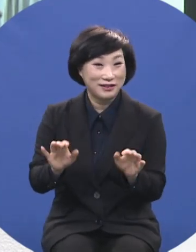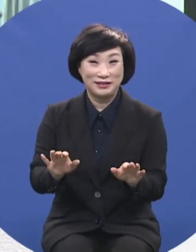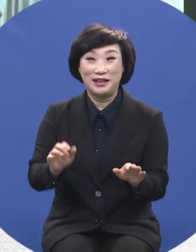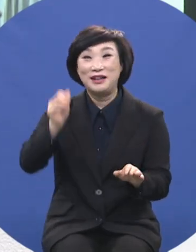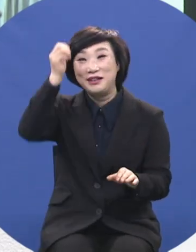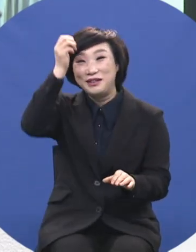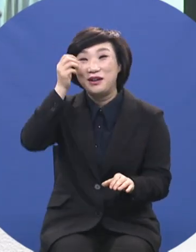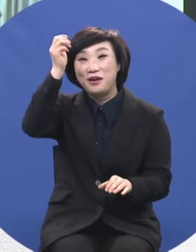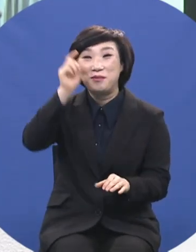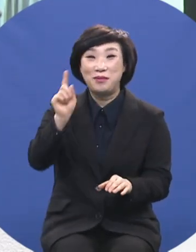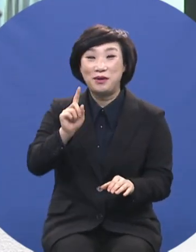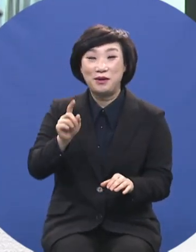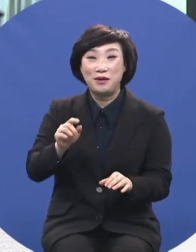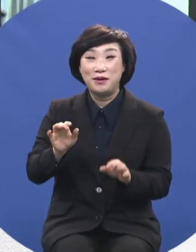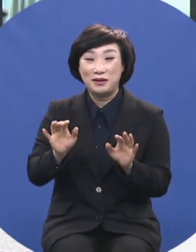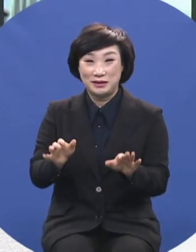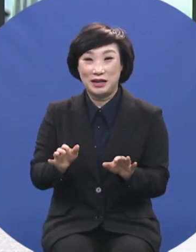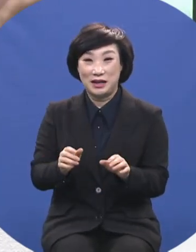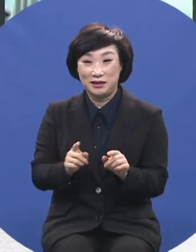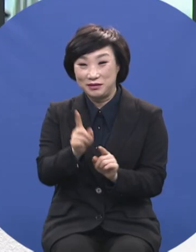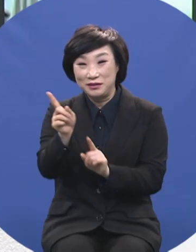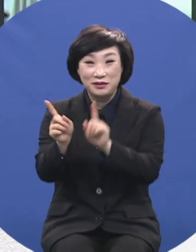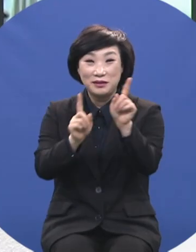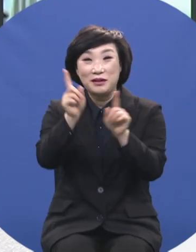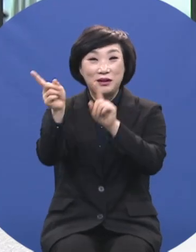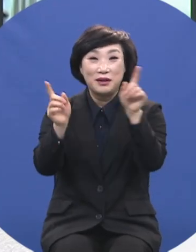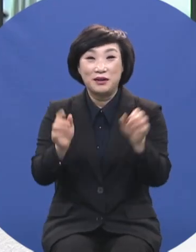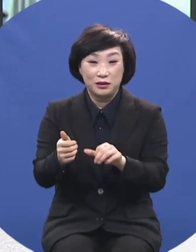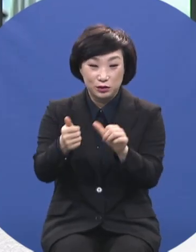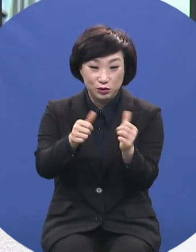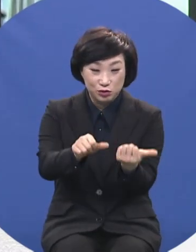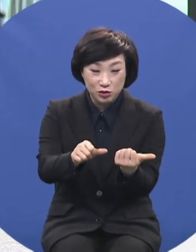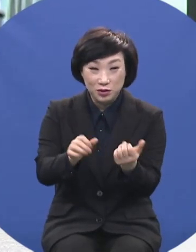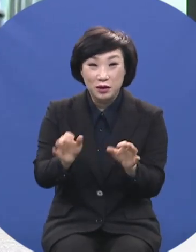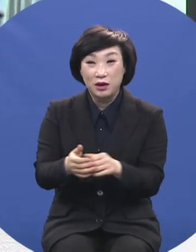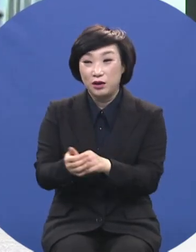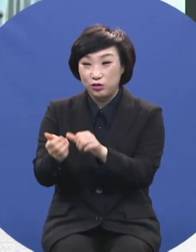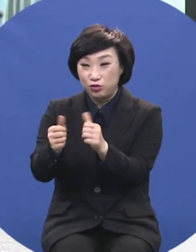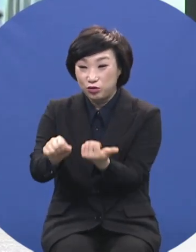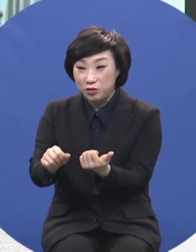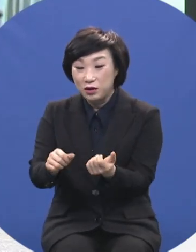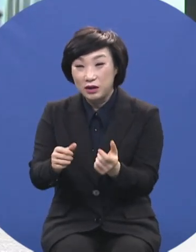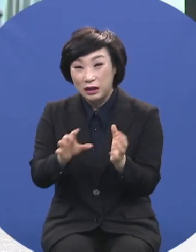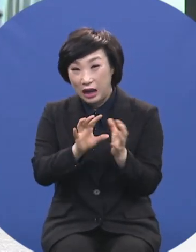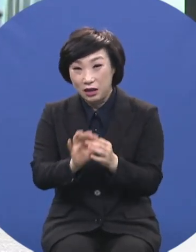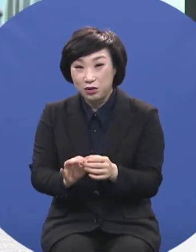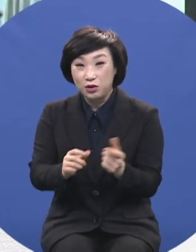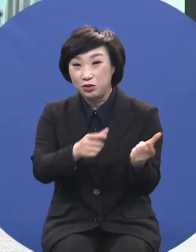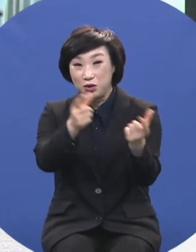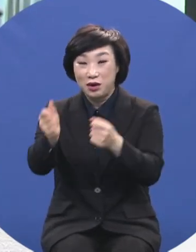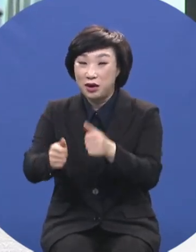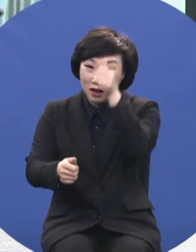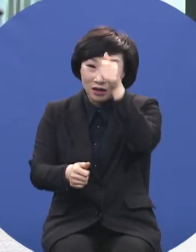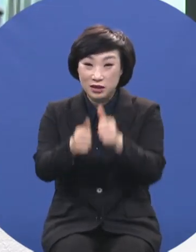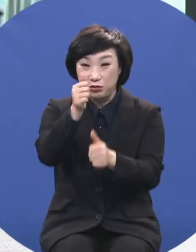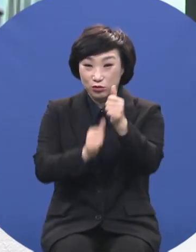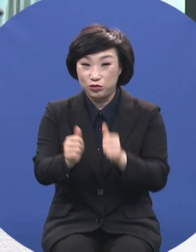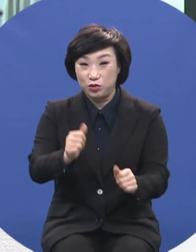이렇게 분리되어서 죽음에서 아담의 똑같은 아담의 후손이요.